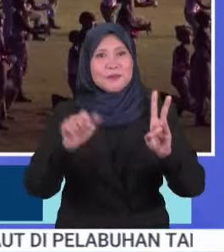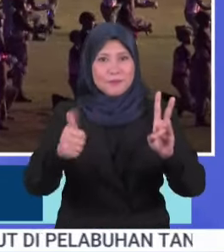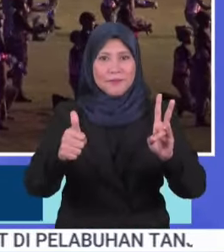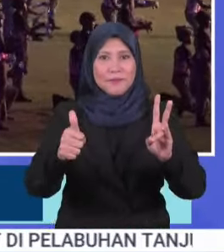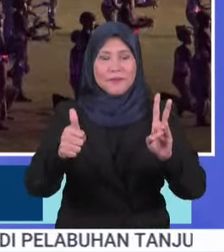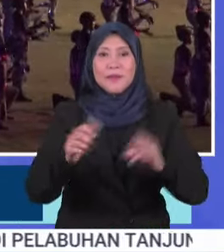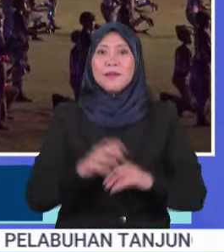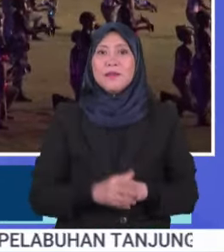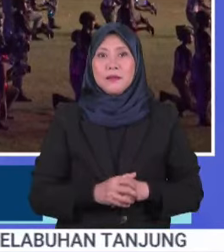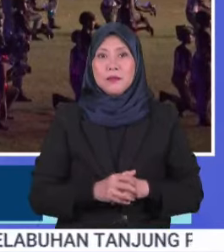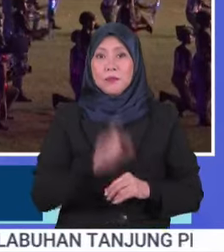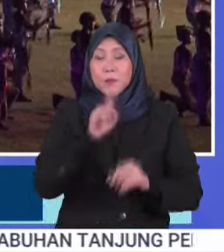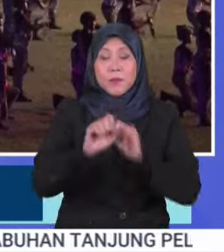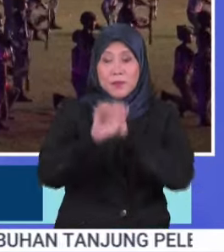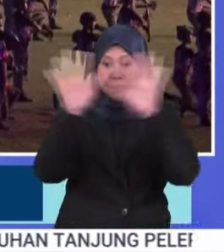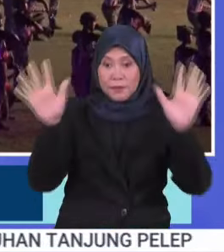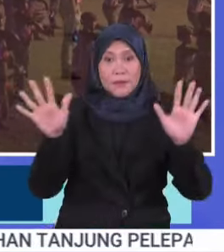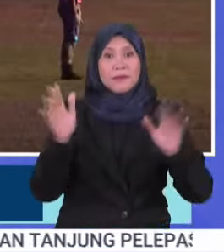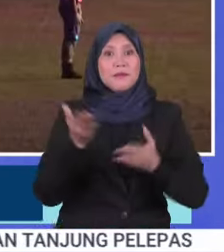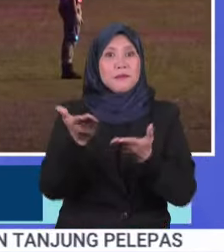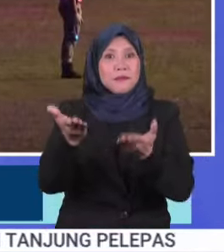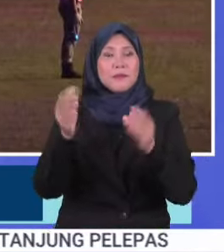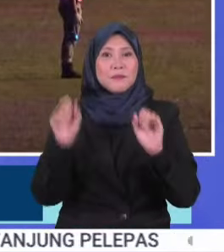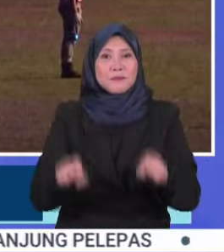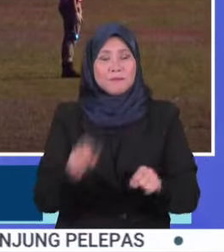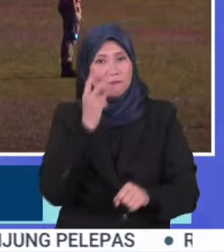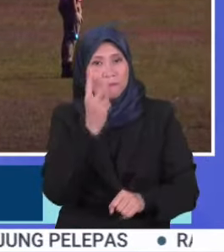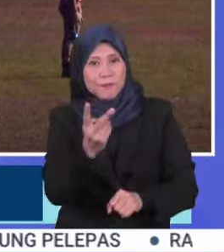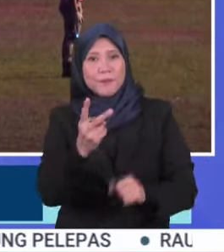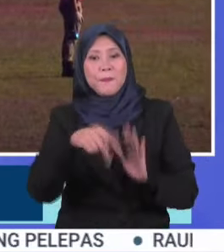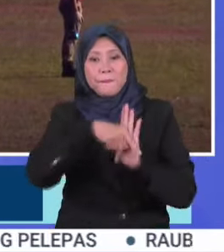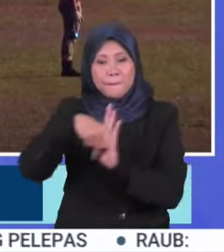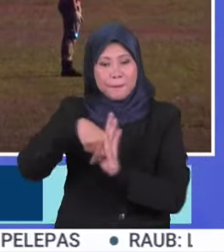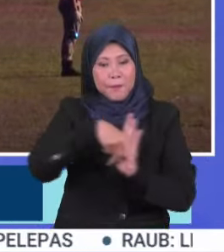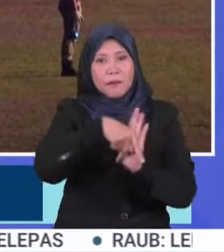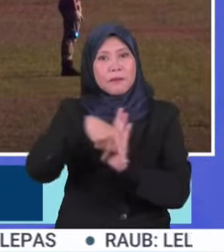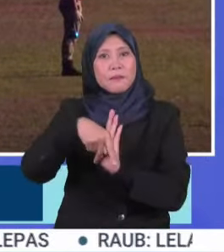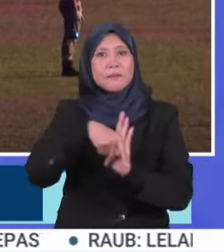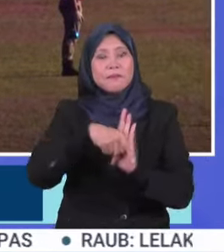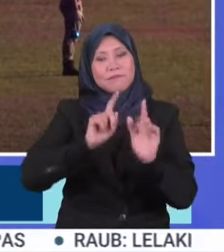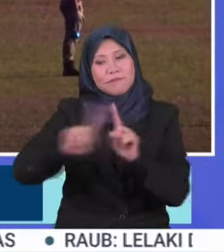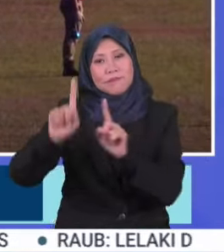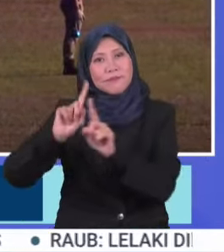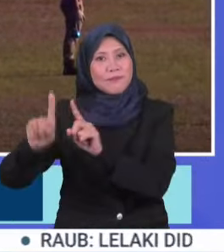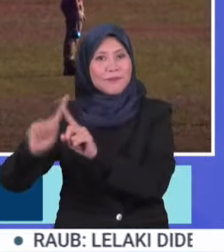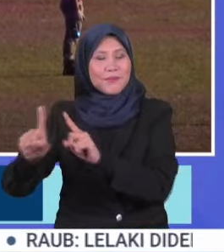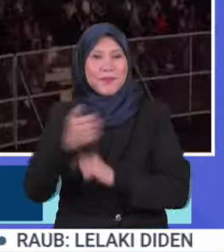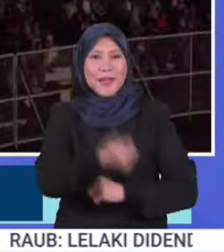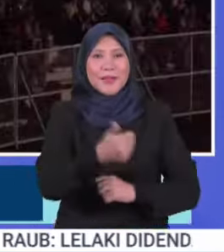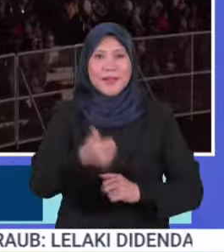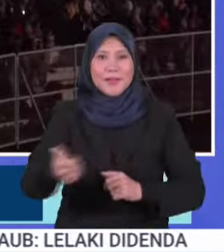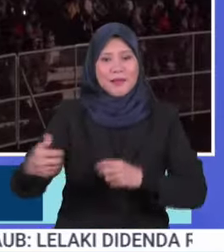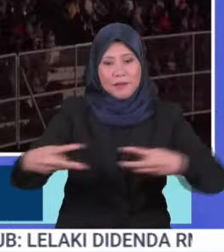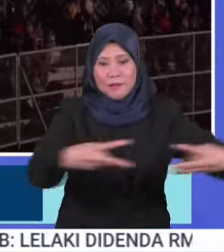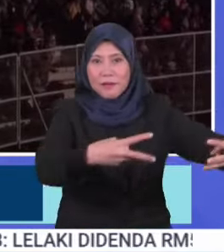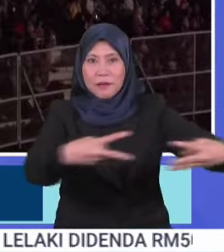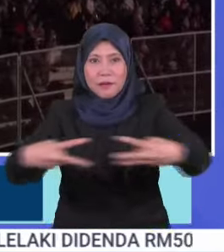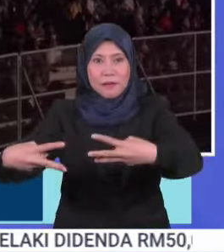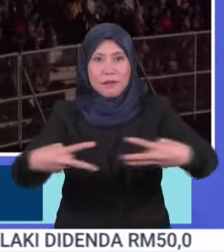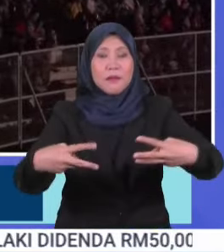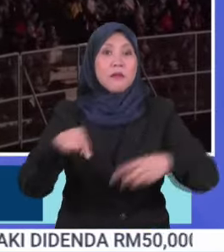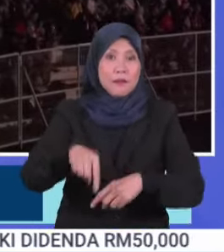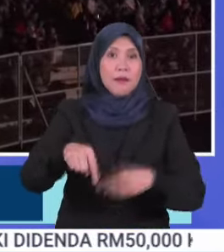ini. Dan di mana pada waktu siangnya anda dapat menyaksikan pameran-pameran jentera-jentera aset-aset tempur